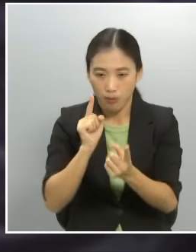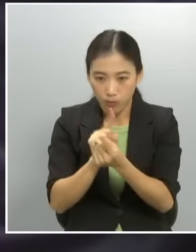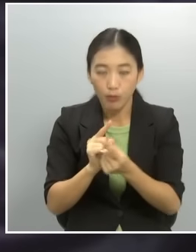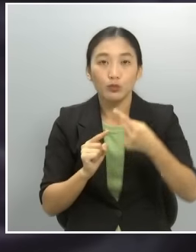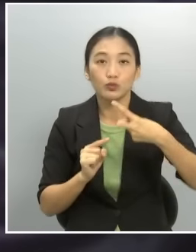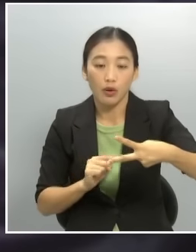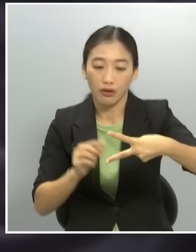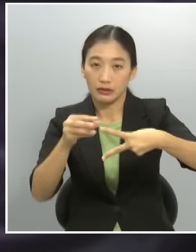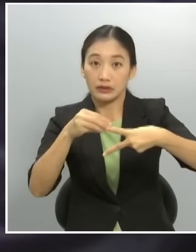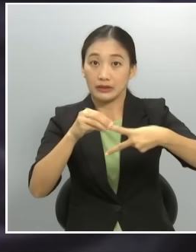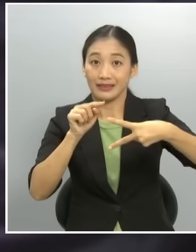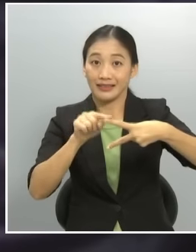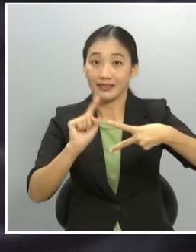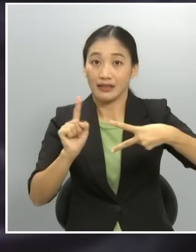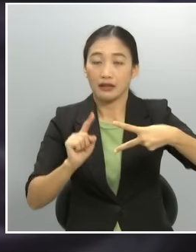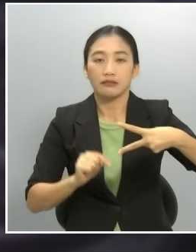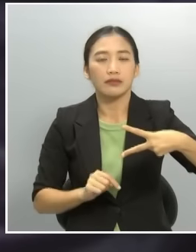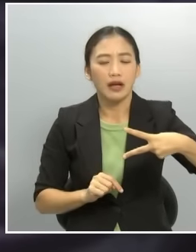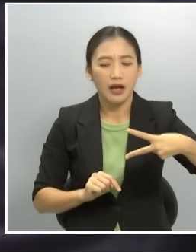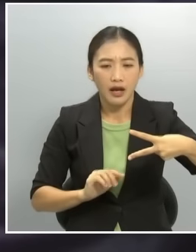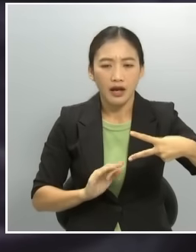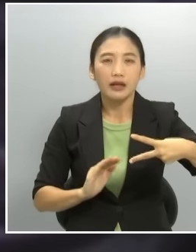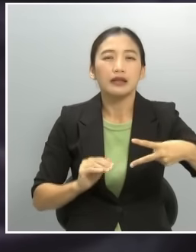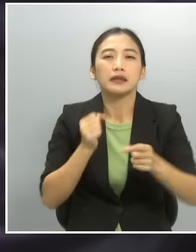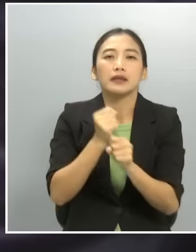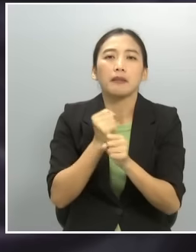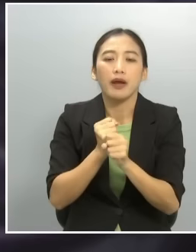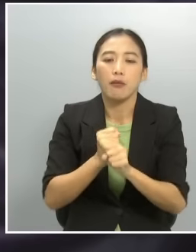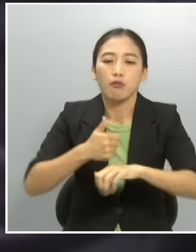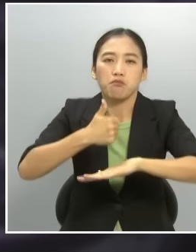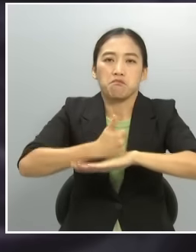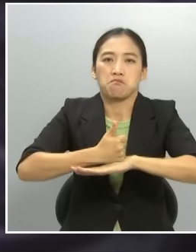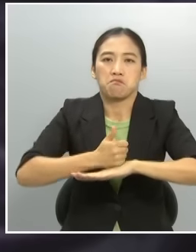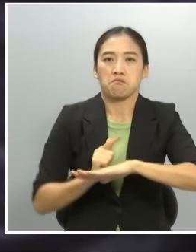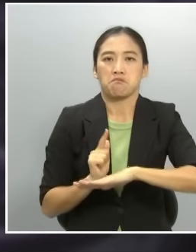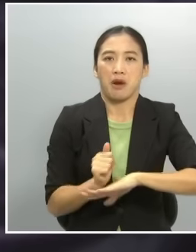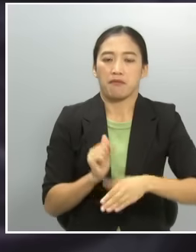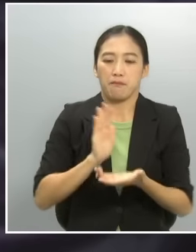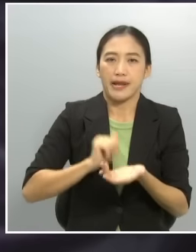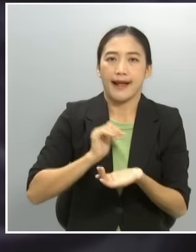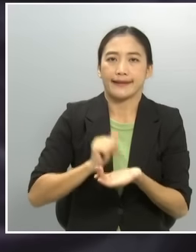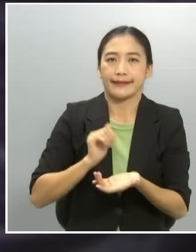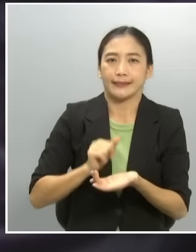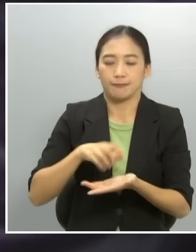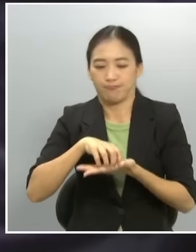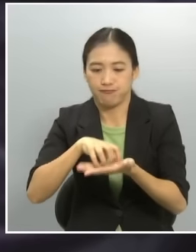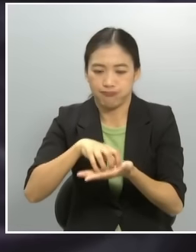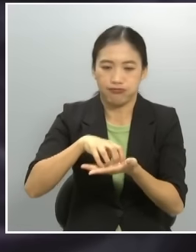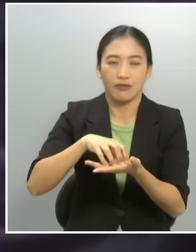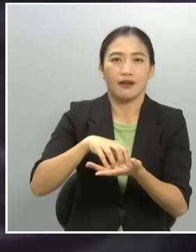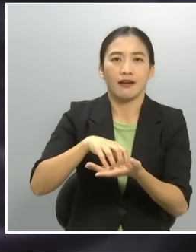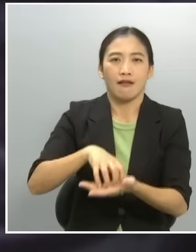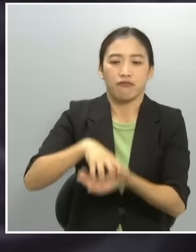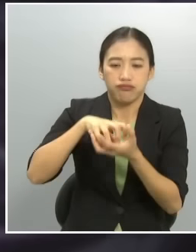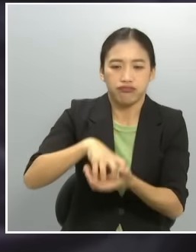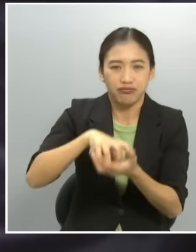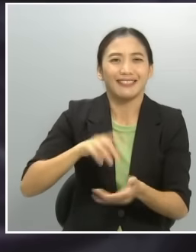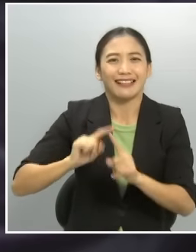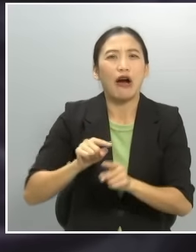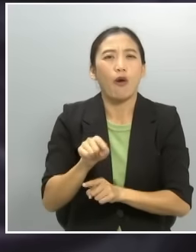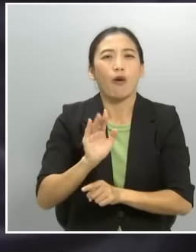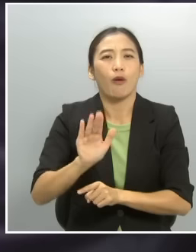าคือเป็นเจ้ามือหรือจัดให้มีการเล่นพนันนั่นชอบเล่นอาจจะเขย่าไฮโรนี่ส